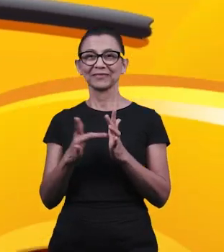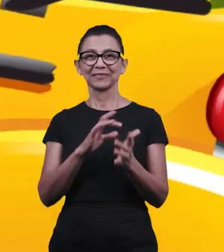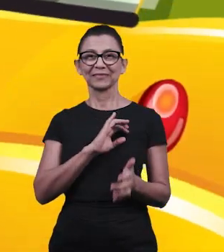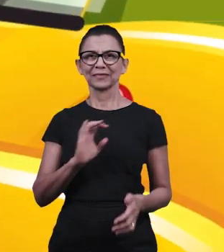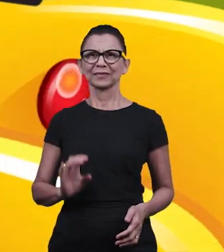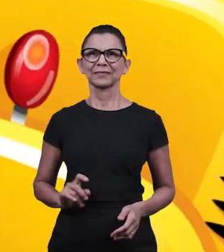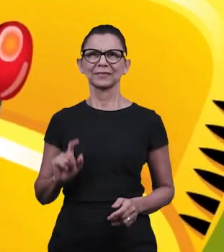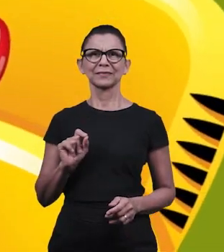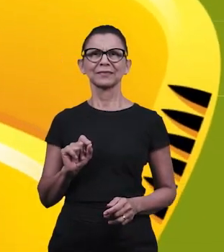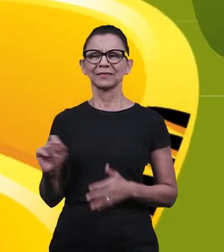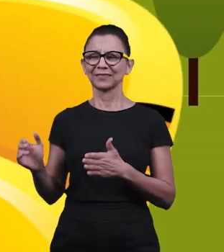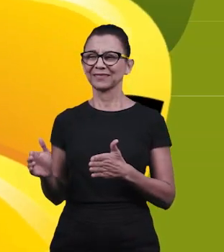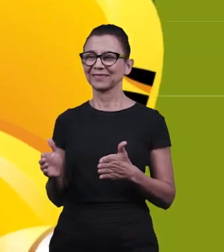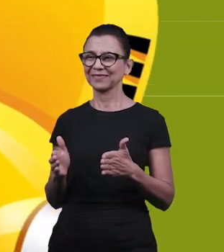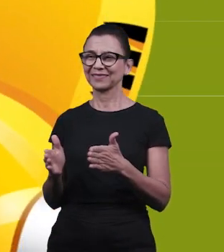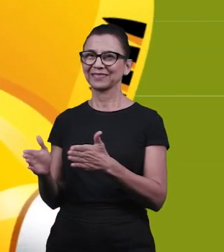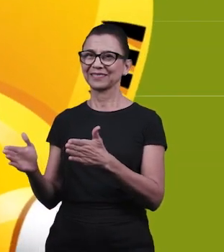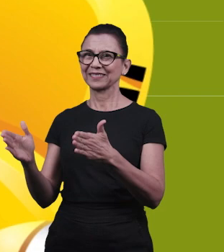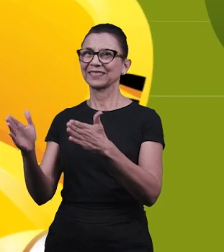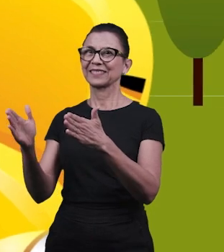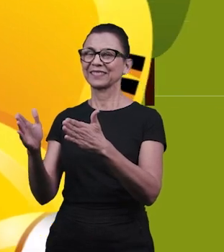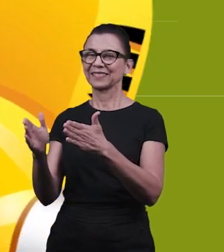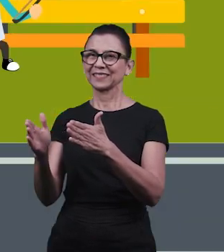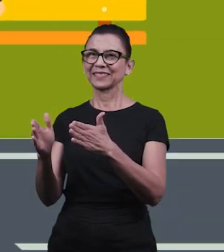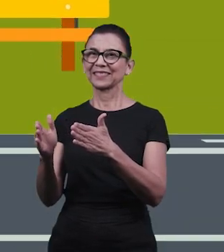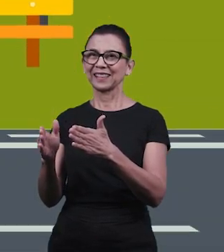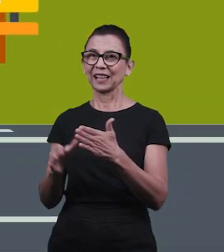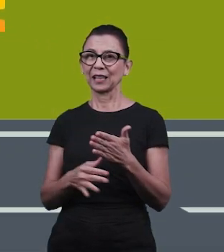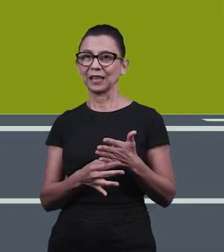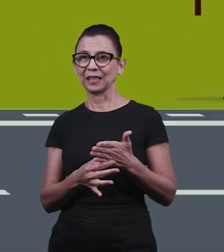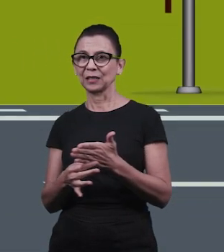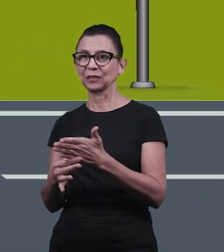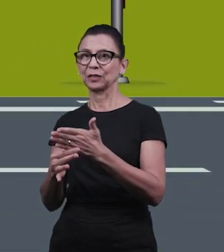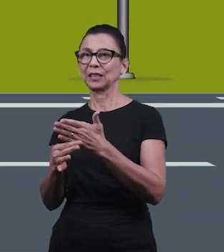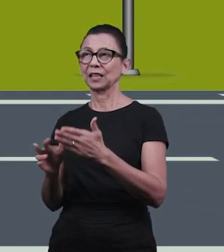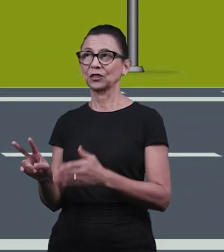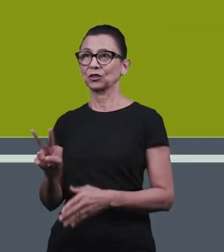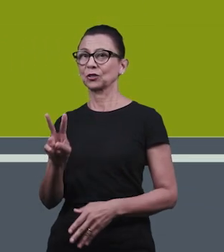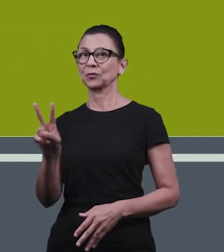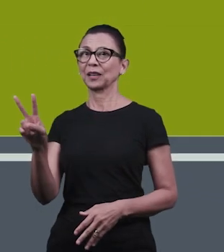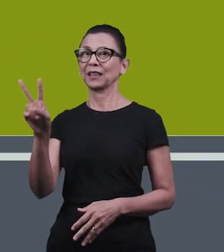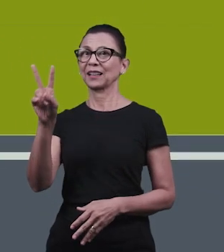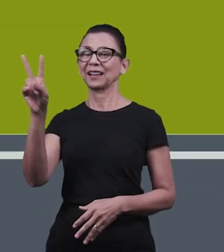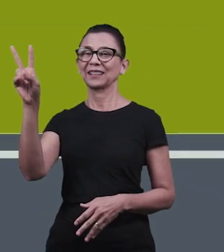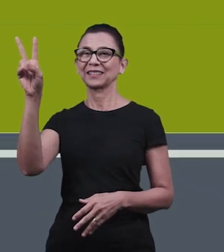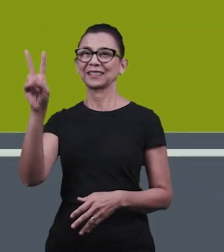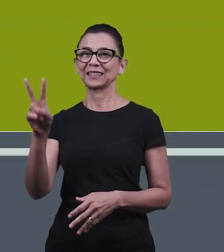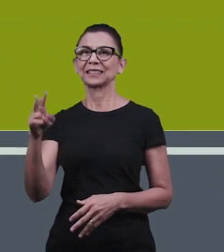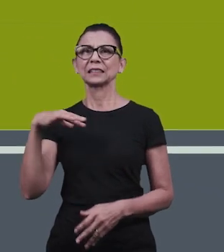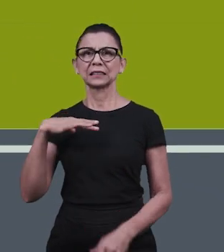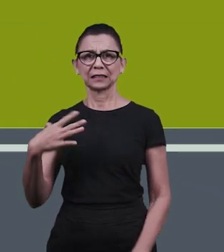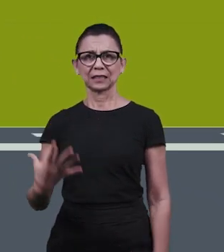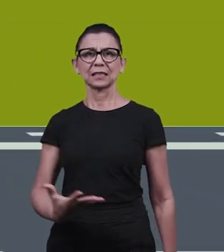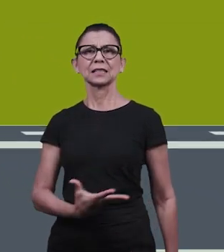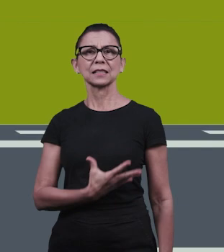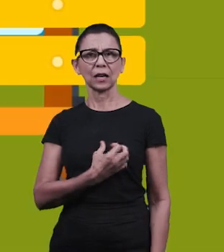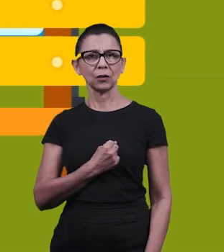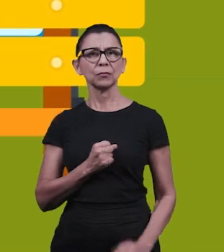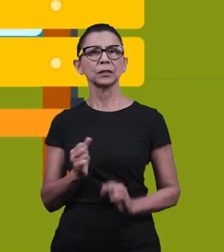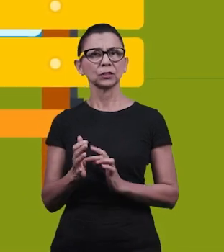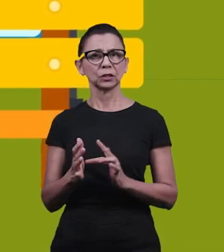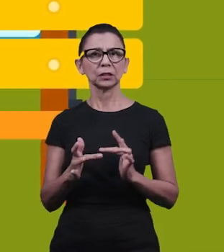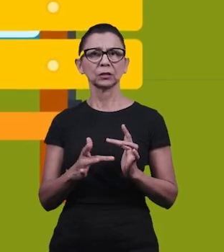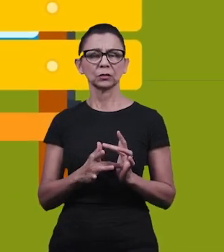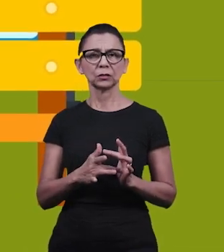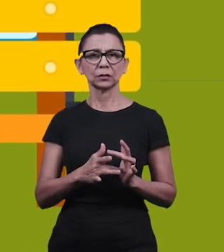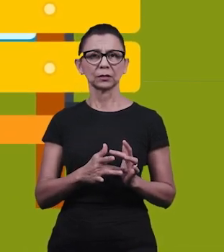Иисус Христос есть путь. Он наш наставник. Он спасает всех тех, кто